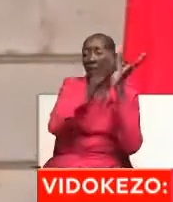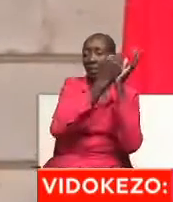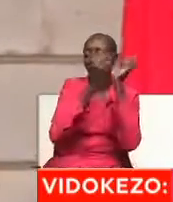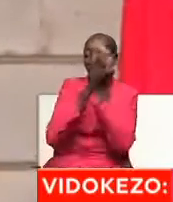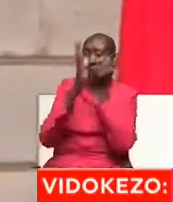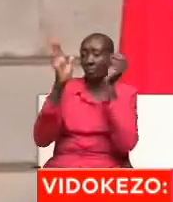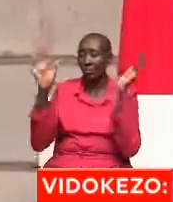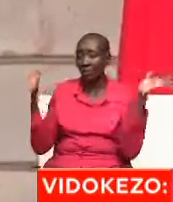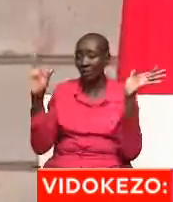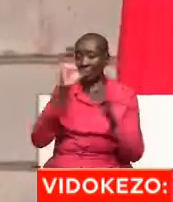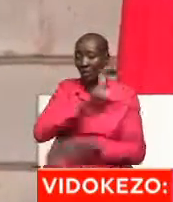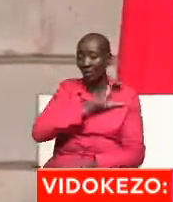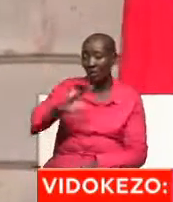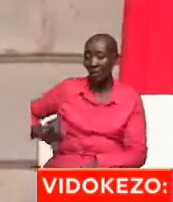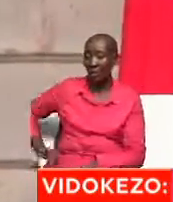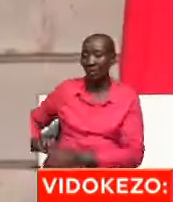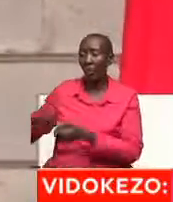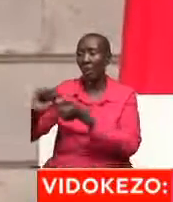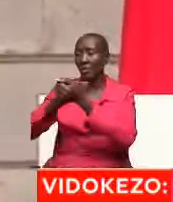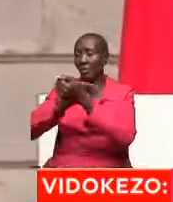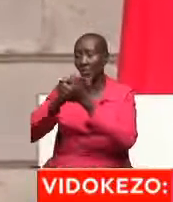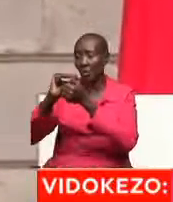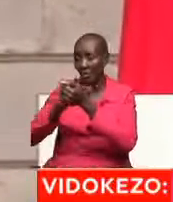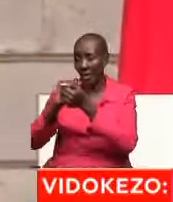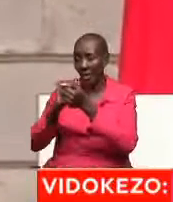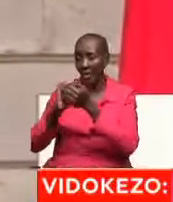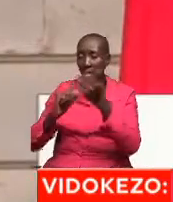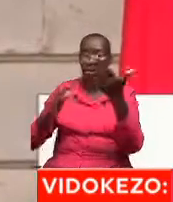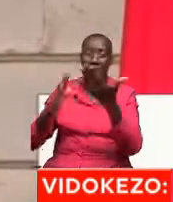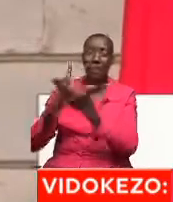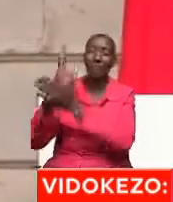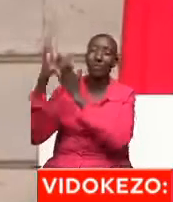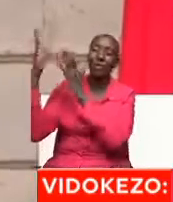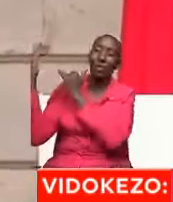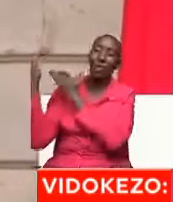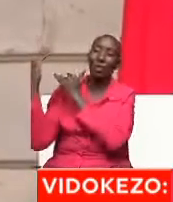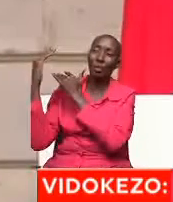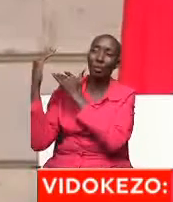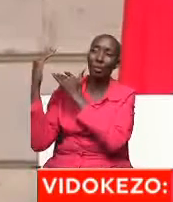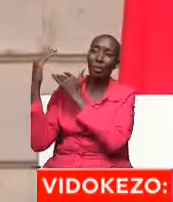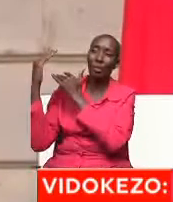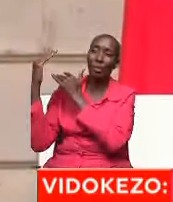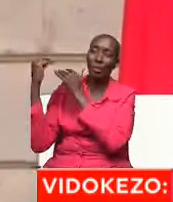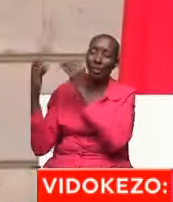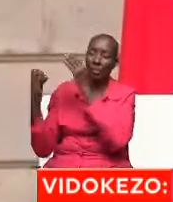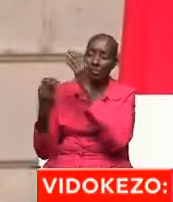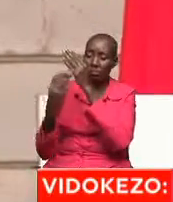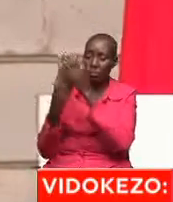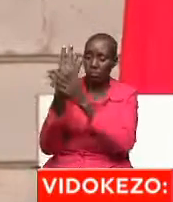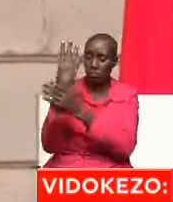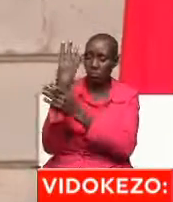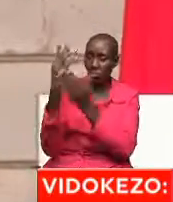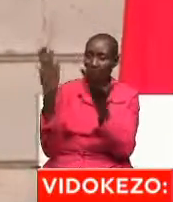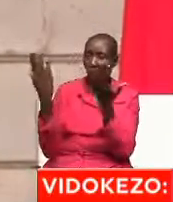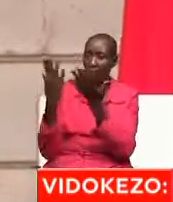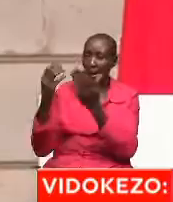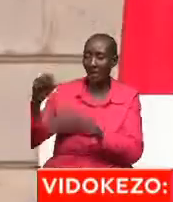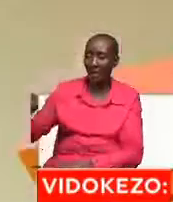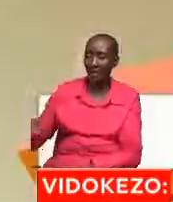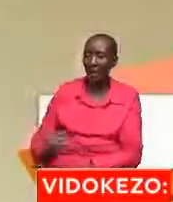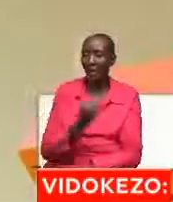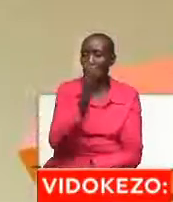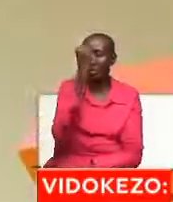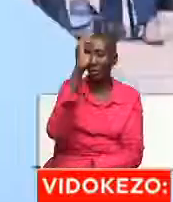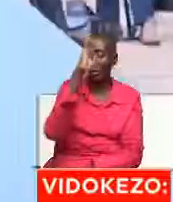on Friday, there is assured hope that rises with the resurrection on